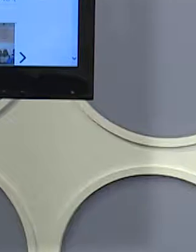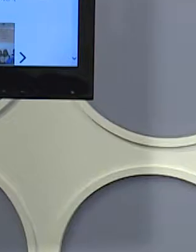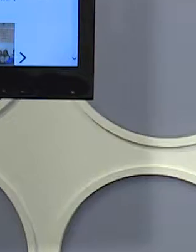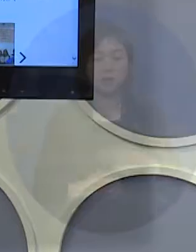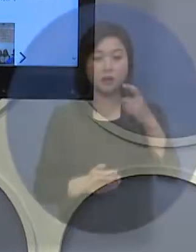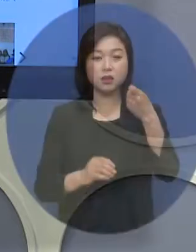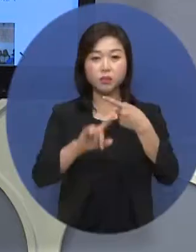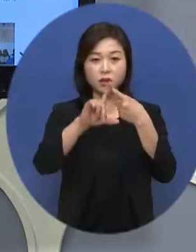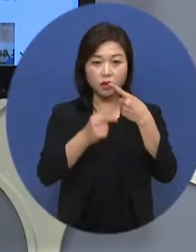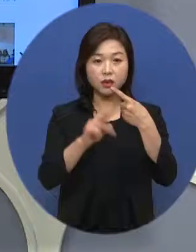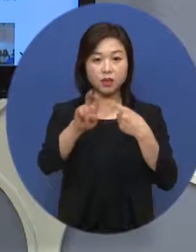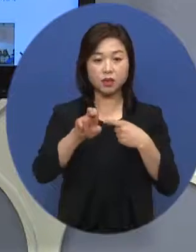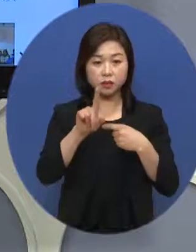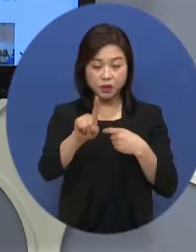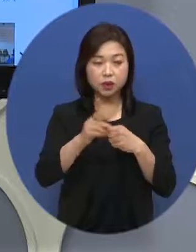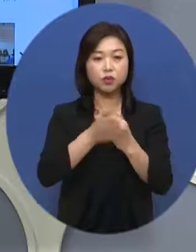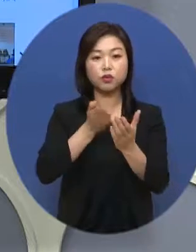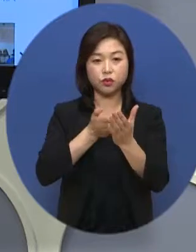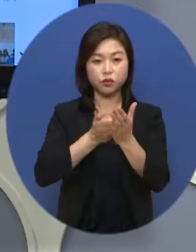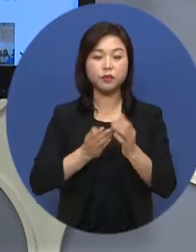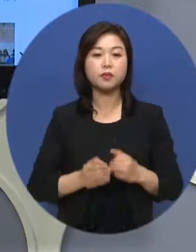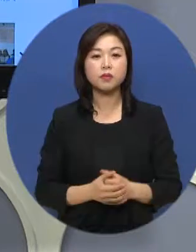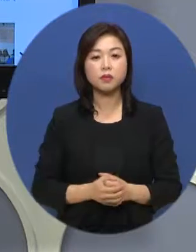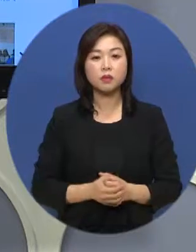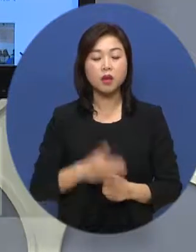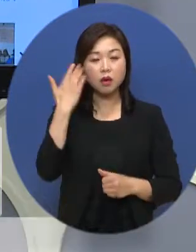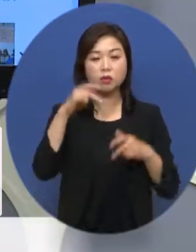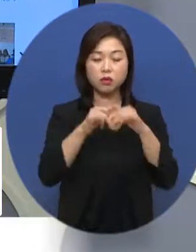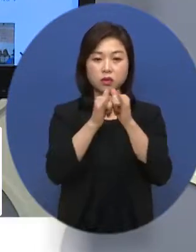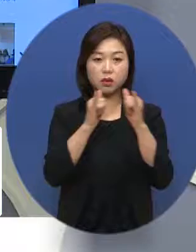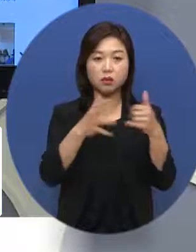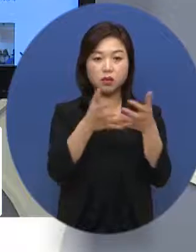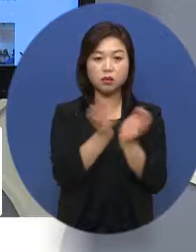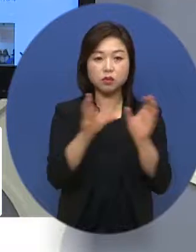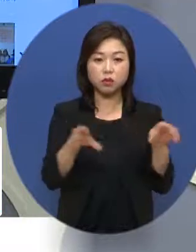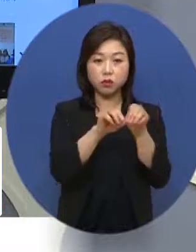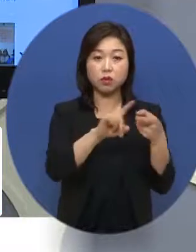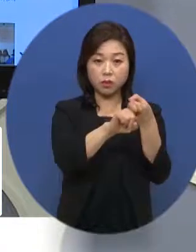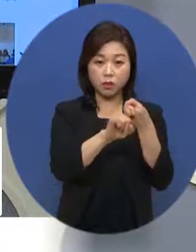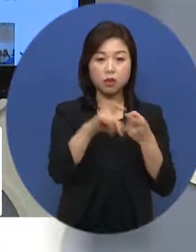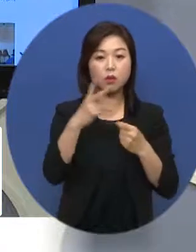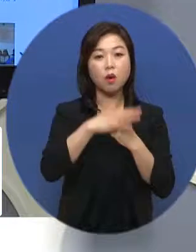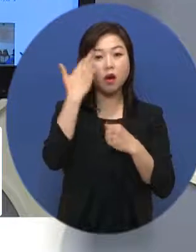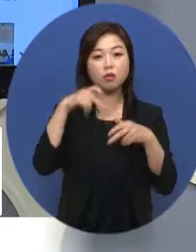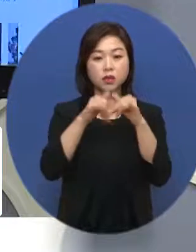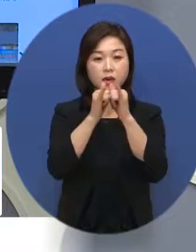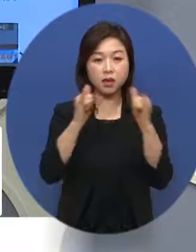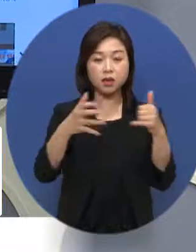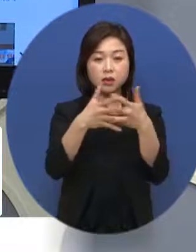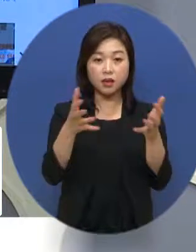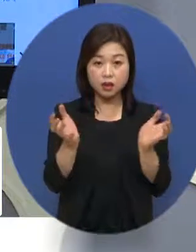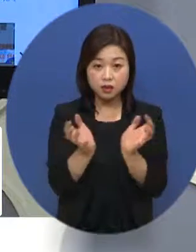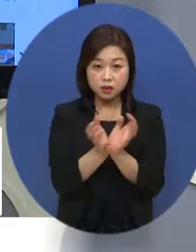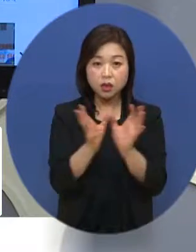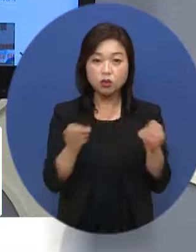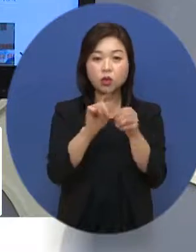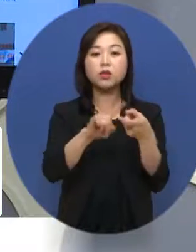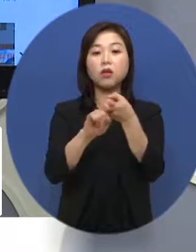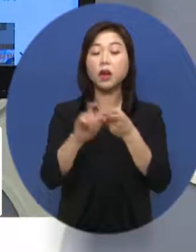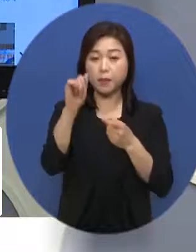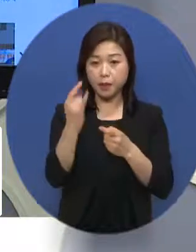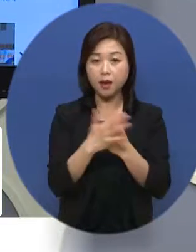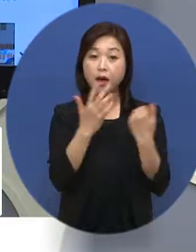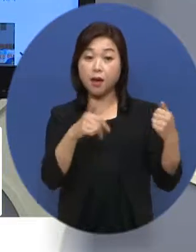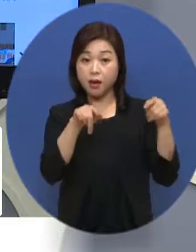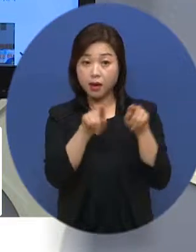칩 1월 21일 만만한 였습니다 한국 장애인 단체 총 연맹과 한국 장애인 단체 총연합회 가 공동